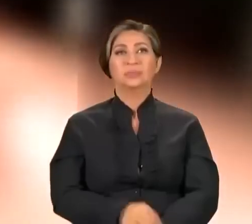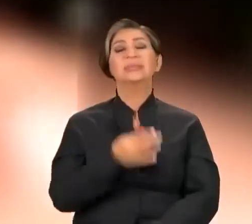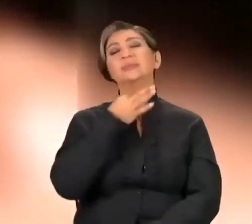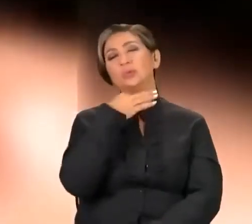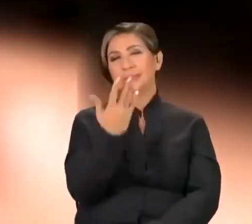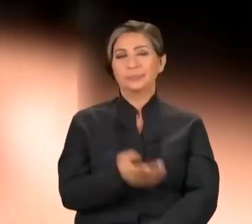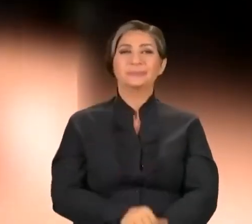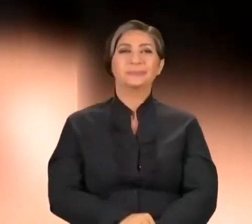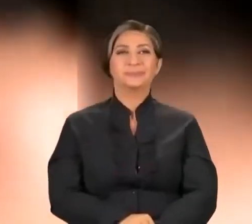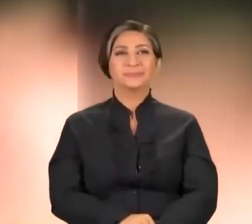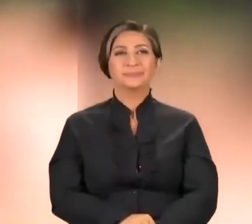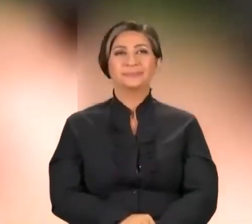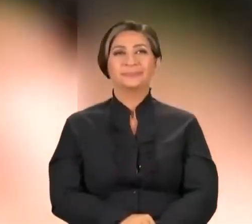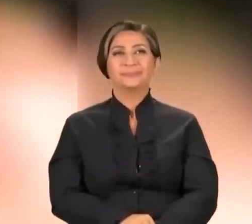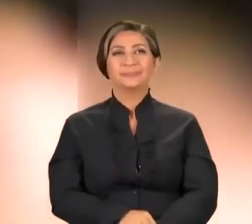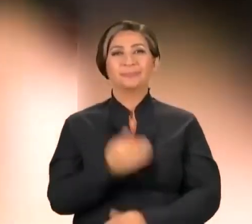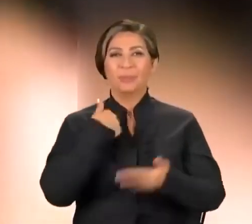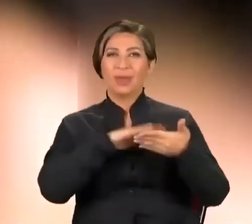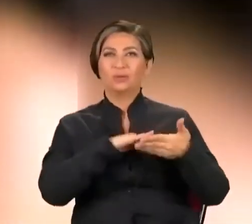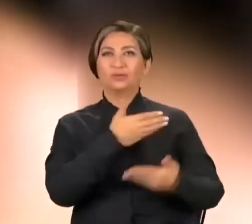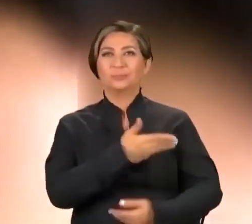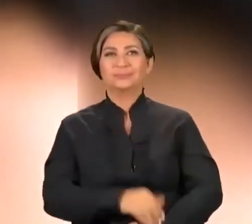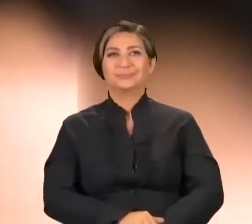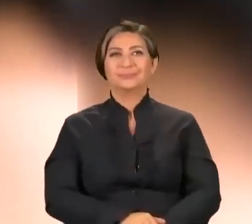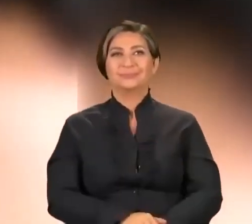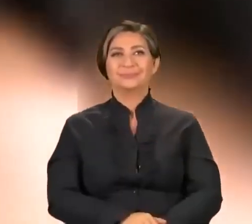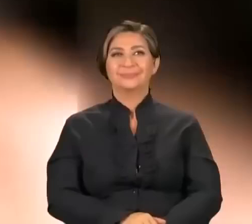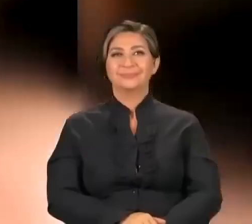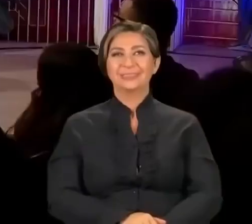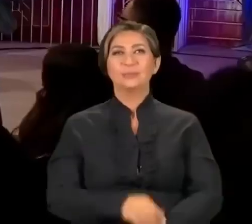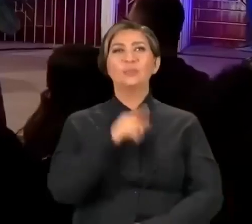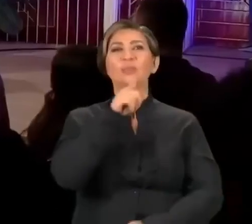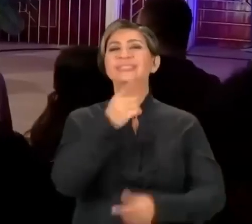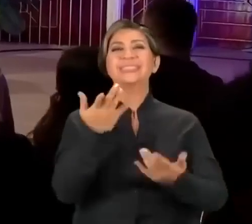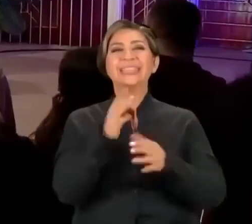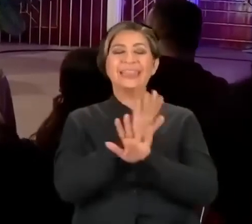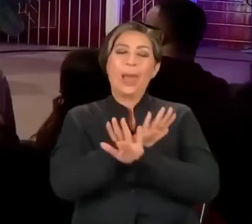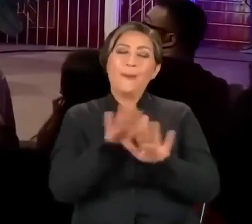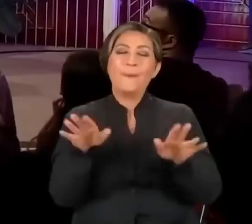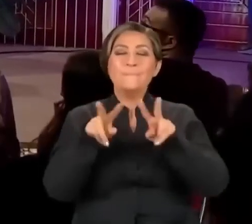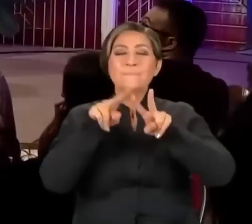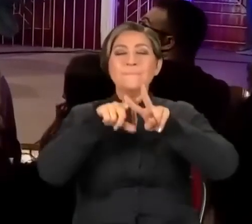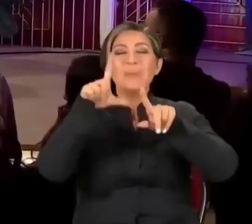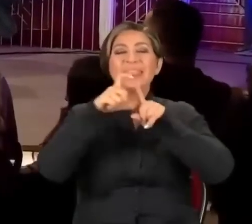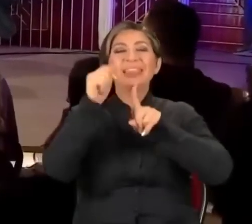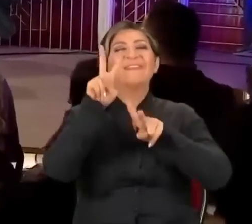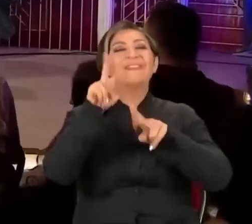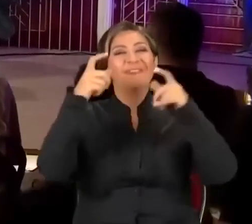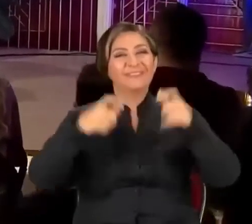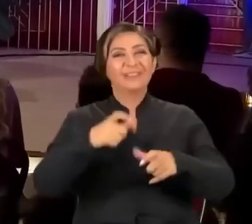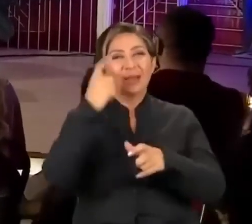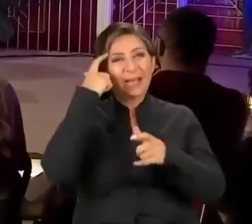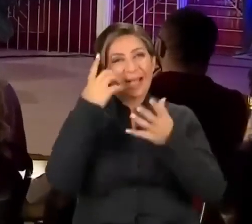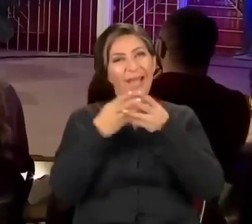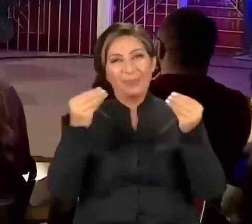Thank you, my friend. Dön. Burası tamamen Maldivler'de aklını kaybettiğim bir